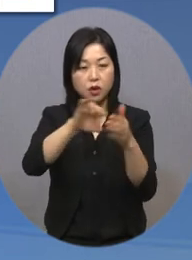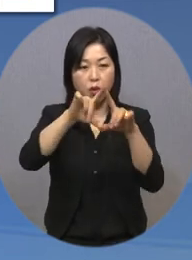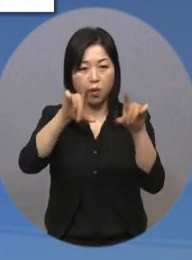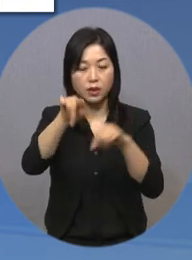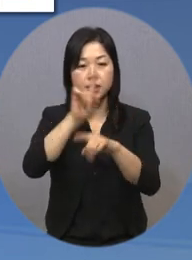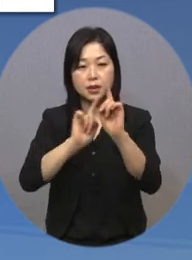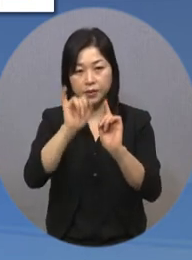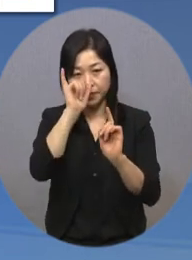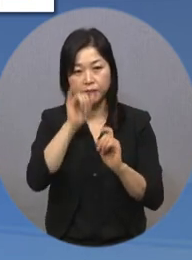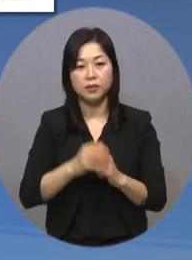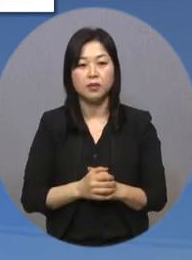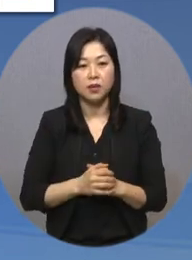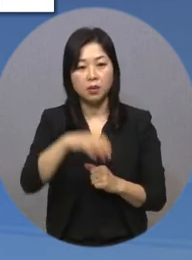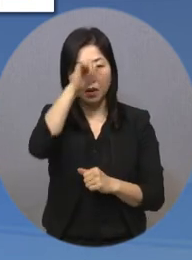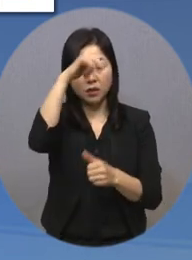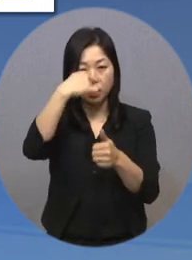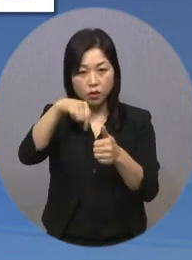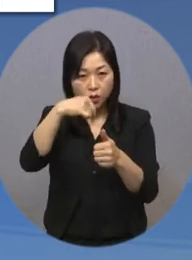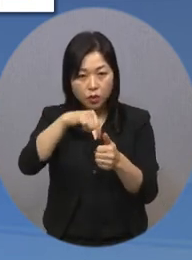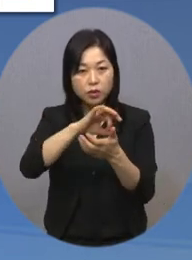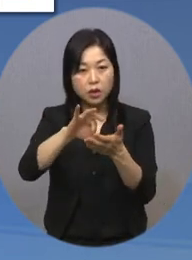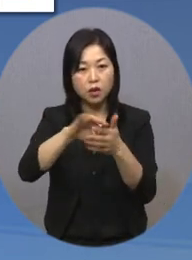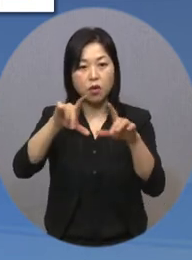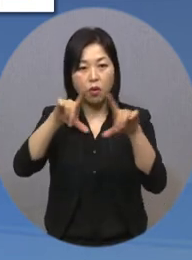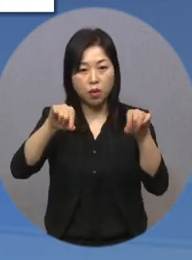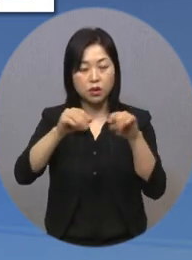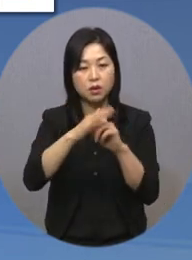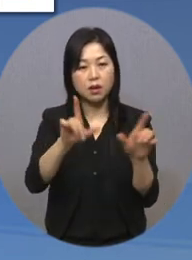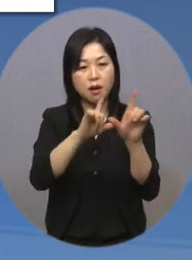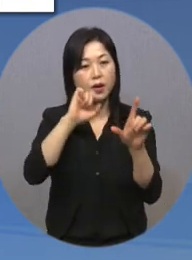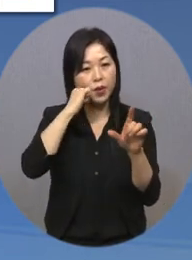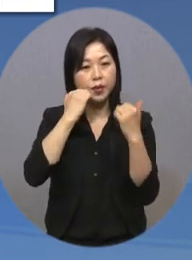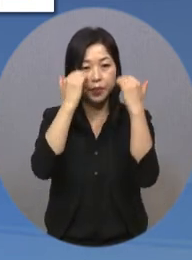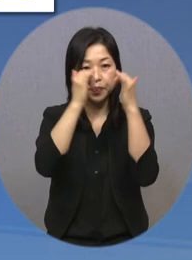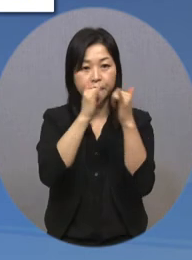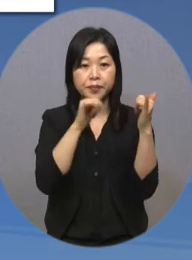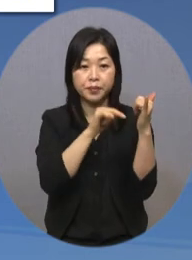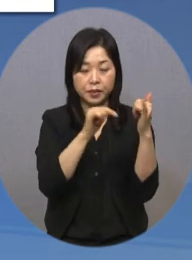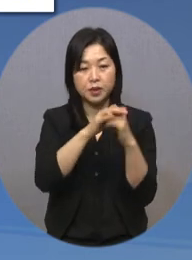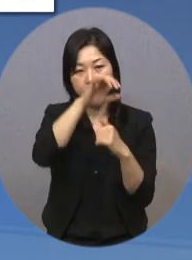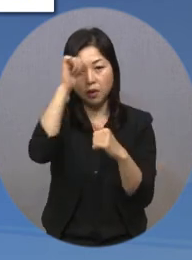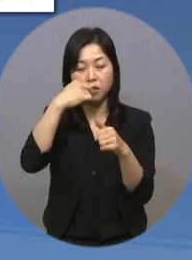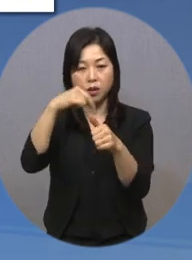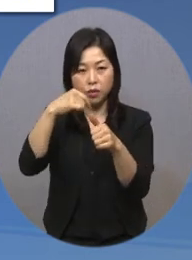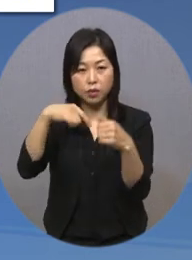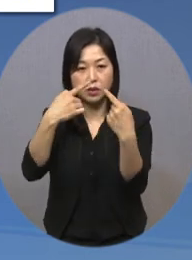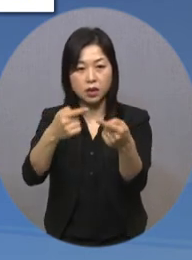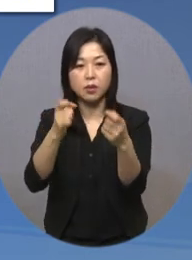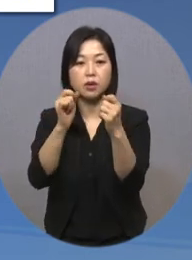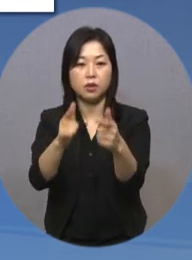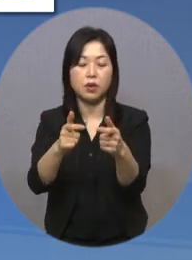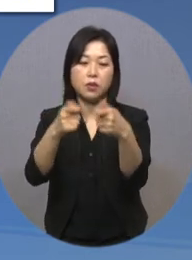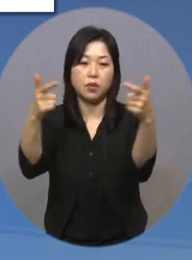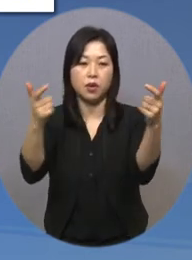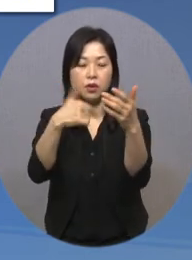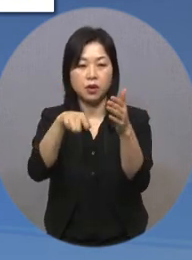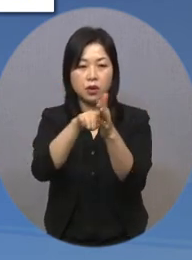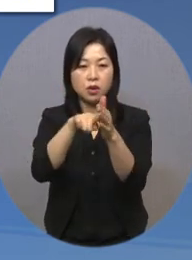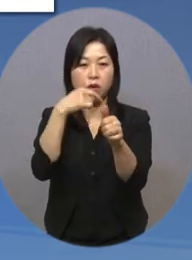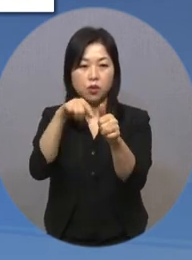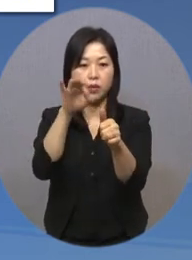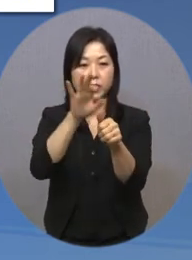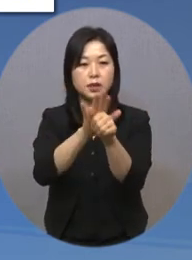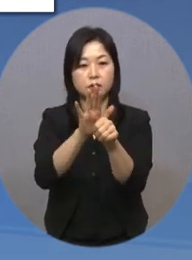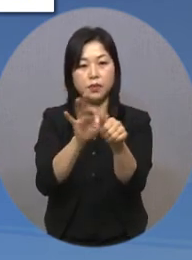받습니다. 평생교육 이용권은 저소득층 성인의 평생교육 참여 기회를 확대하기 위해 교육비를 지원하는